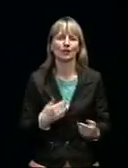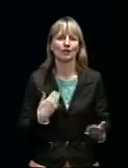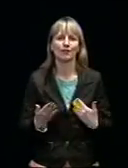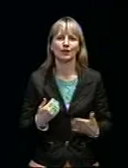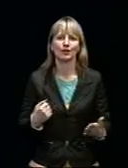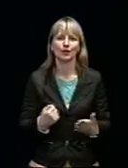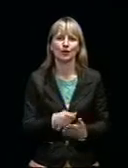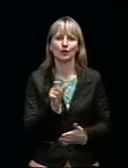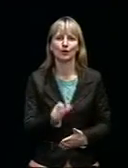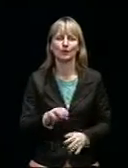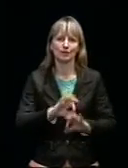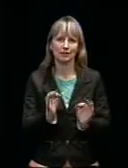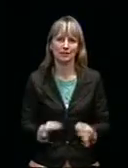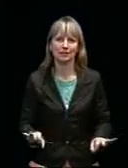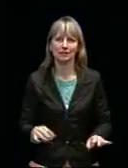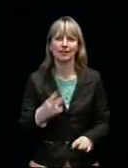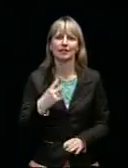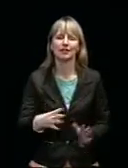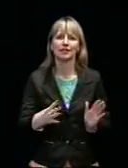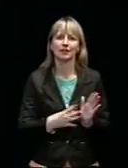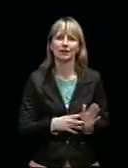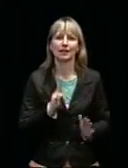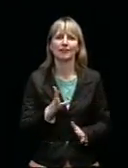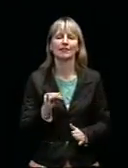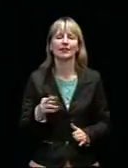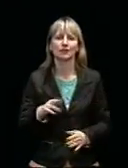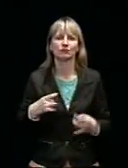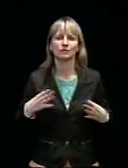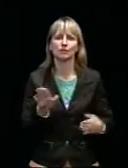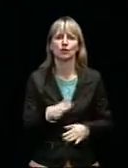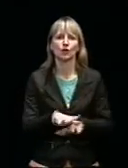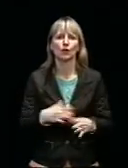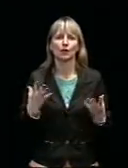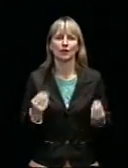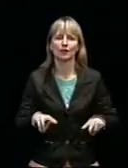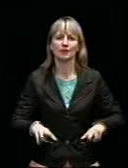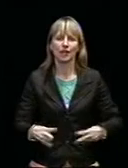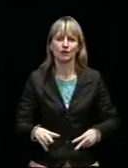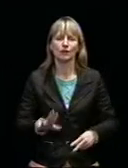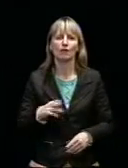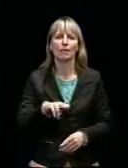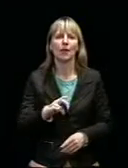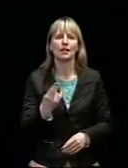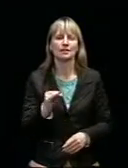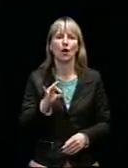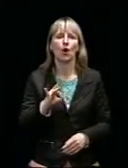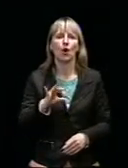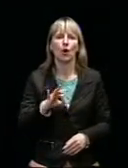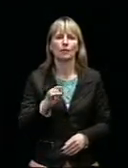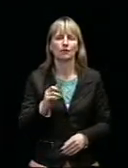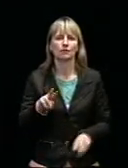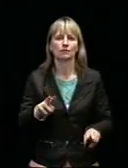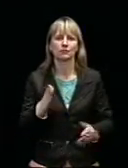до людей мистецтва. 29 квітня відзначають Міжнародний день танцю. І в Палаці Орбіта вже кипить робота